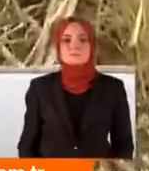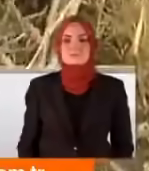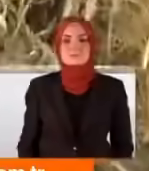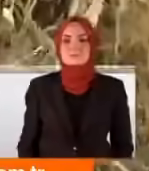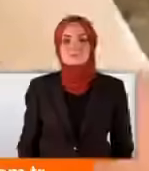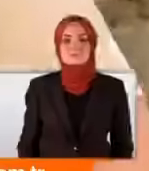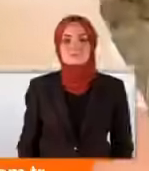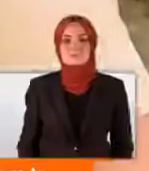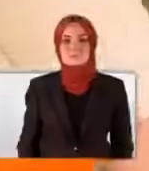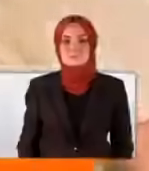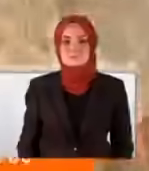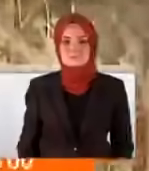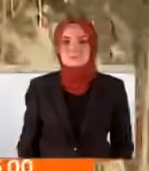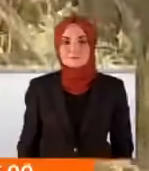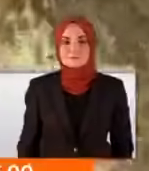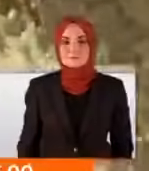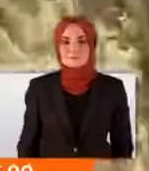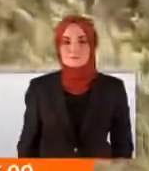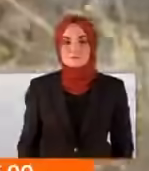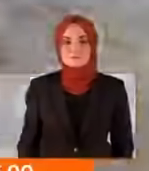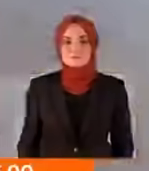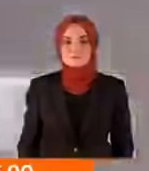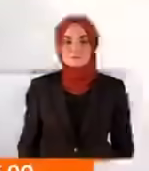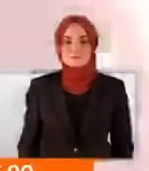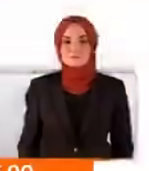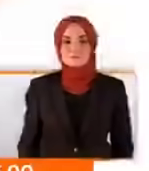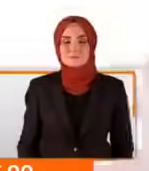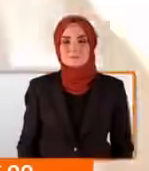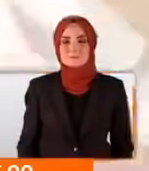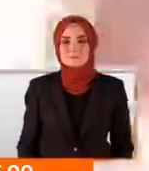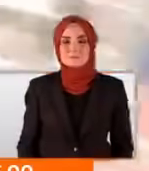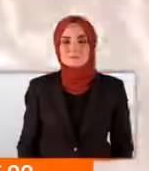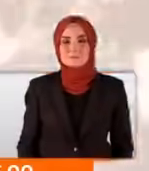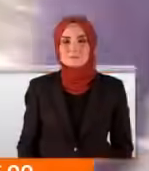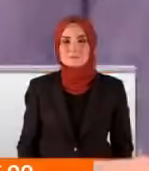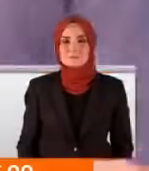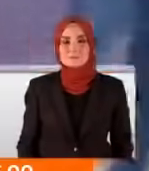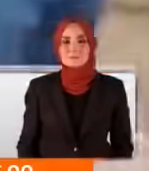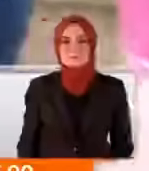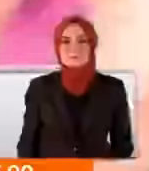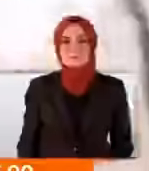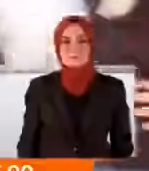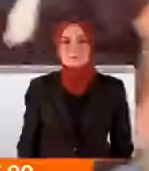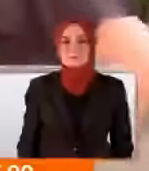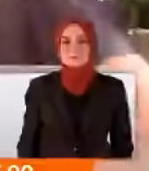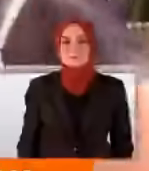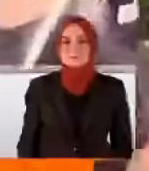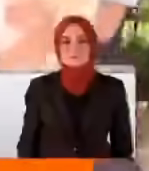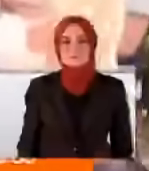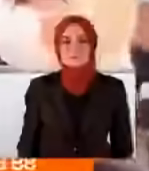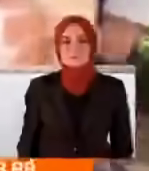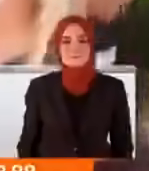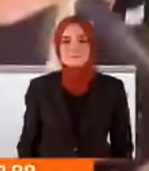Daha bu ıslak. Bakın şöyle. Kutlanmış. Her kazdığımız yerden ölüler çıkıyor. Ya çekme beni. Rezil ettiniz beni aileme zaten be. Çekme